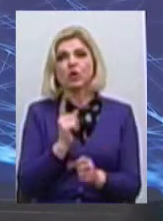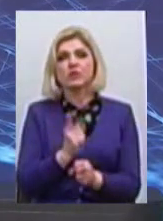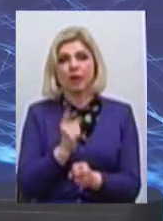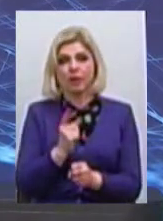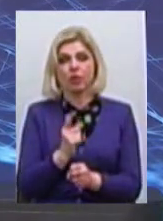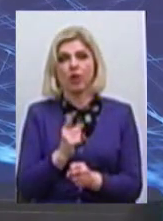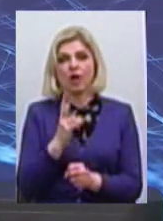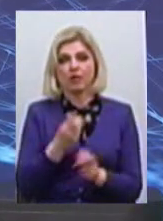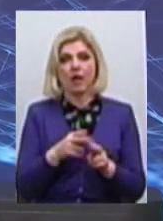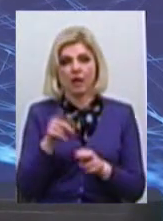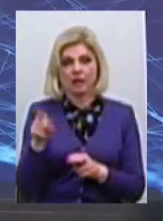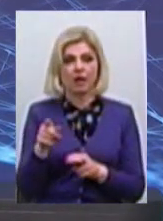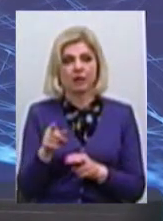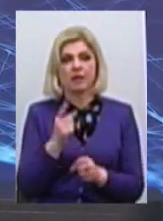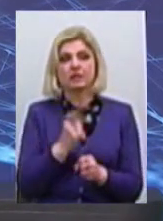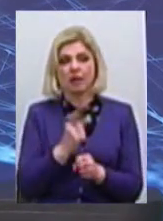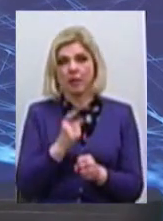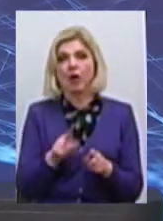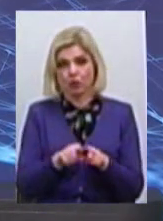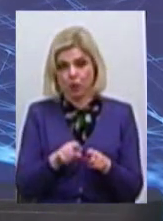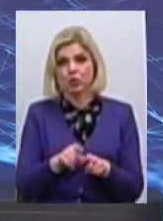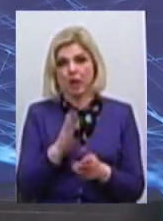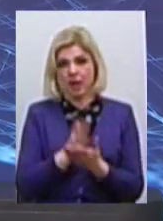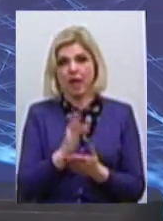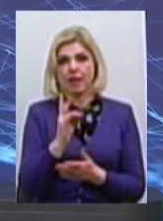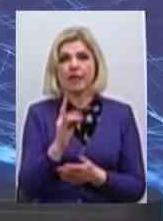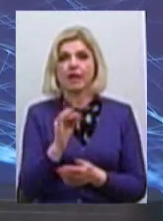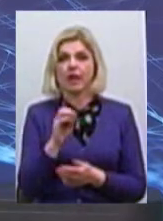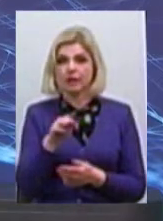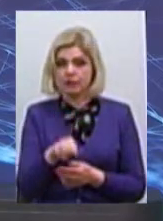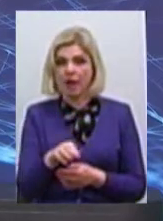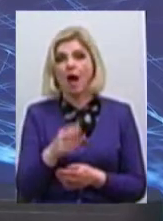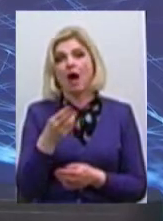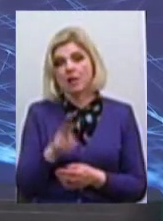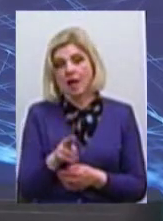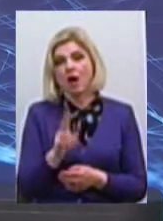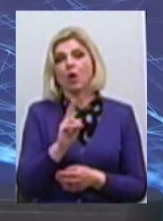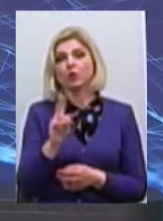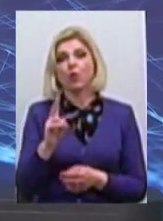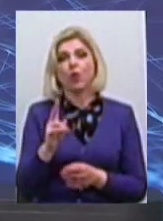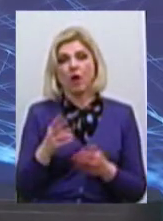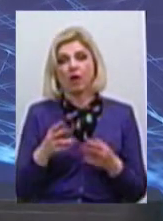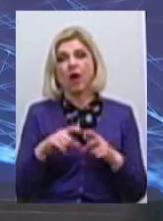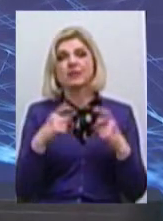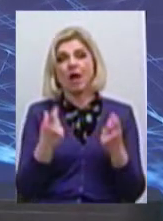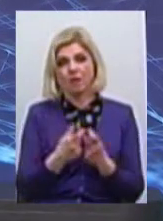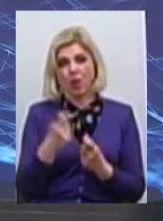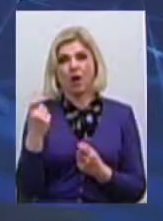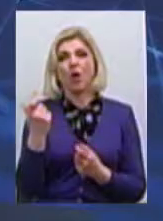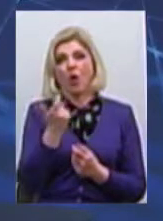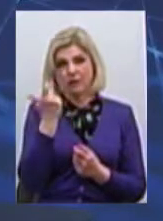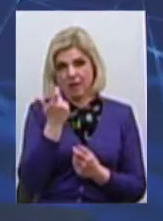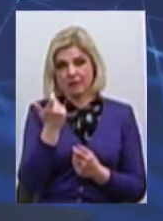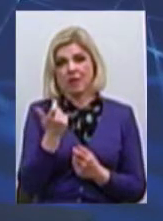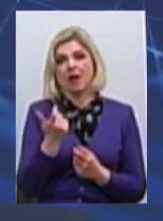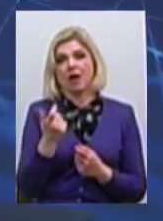на них розповсюджується нерестова заборона також. То для суб'єктів аквакультури на них ця заборона не